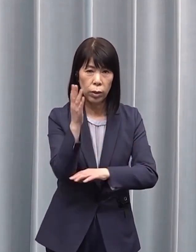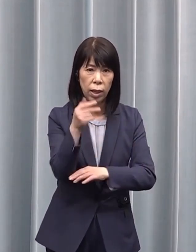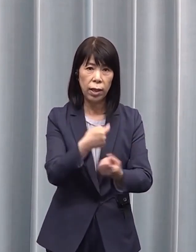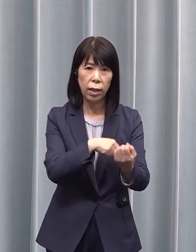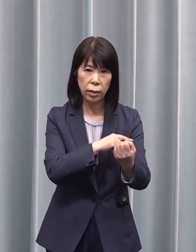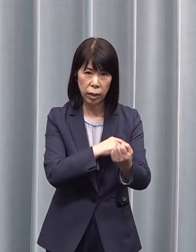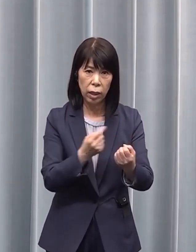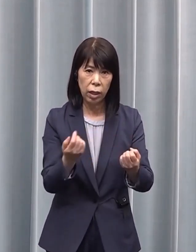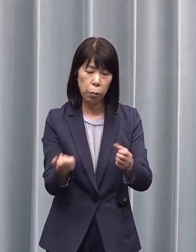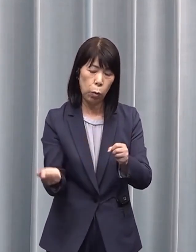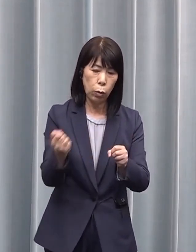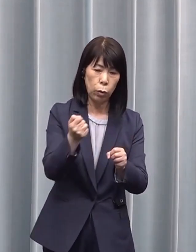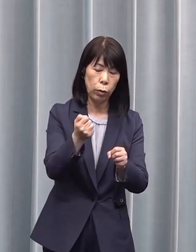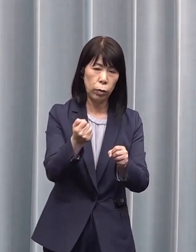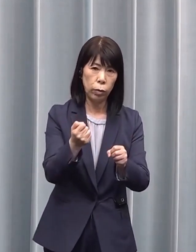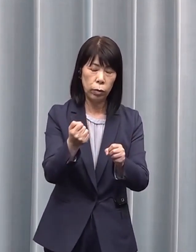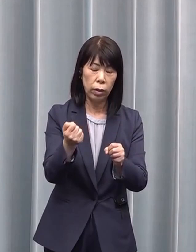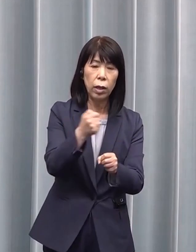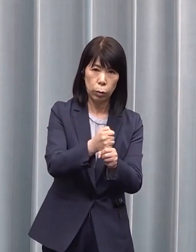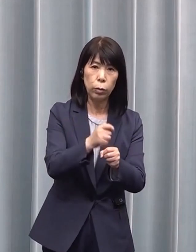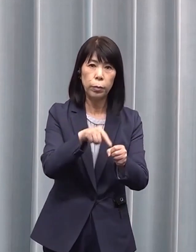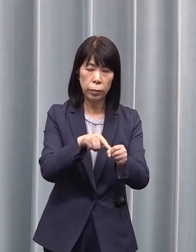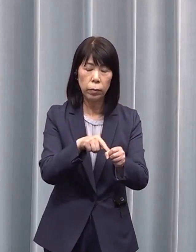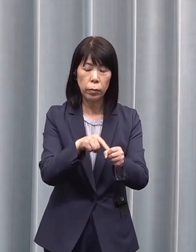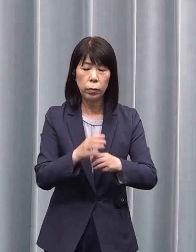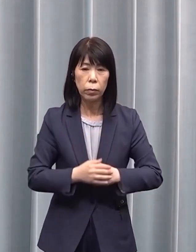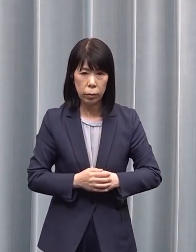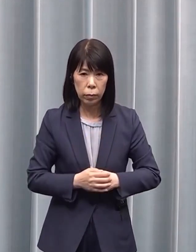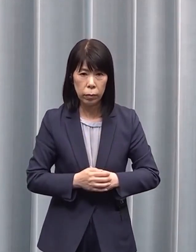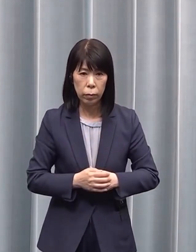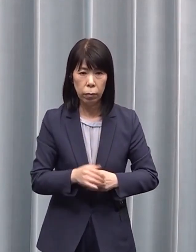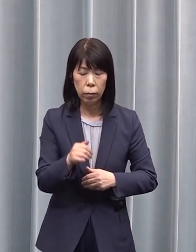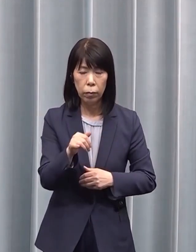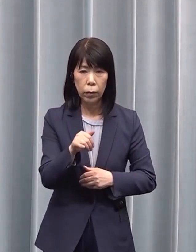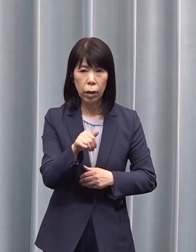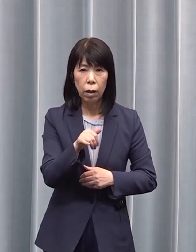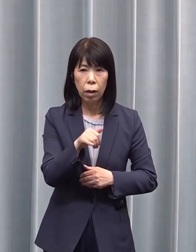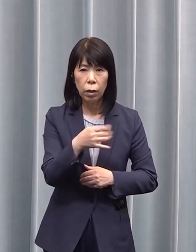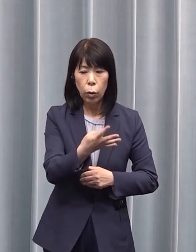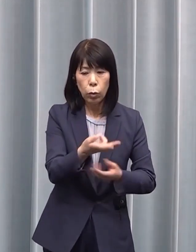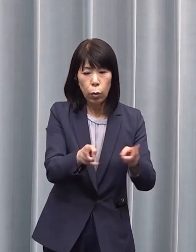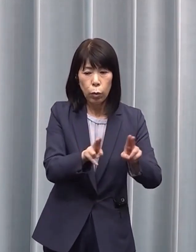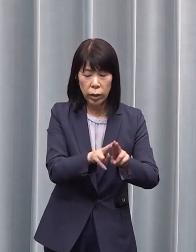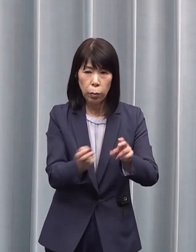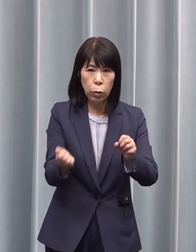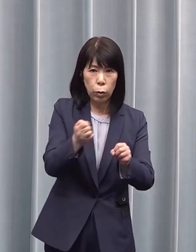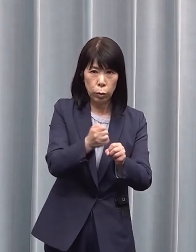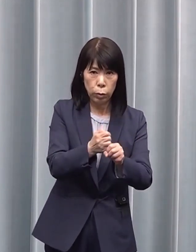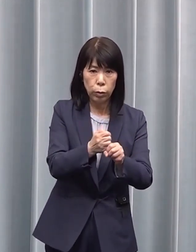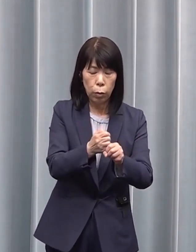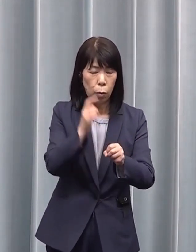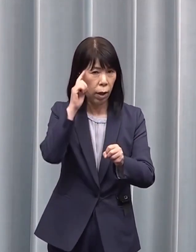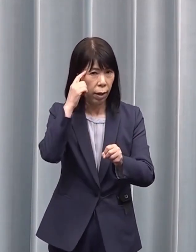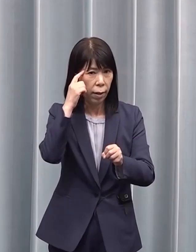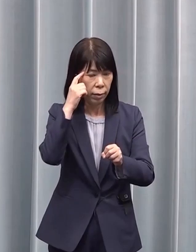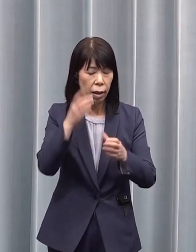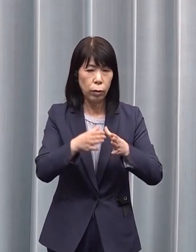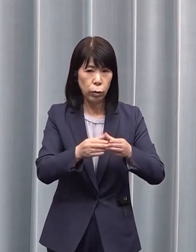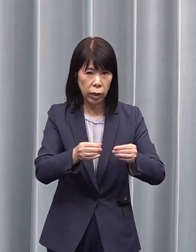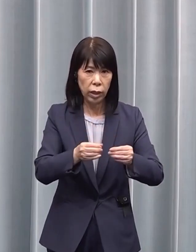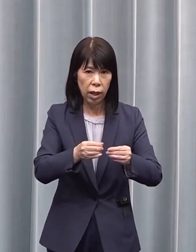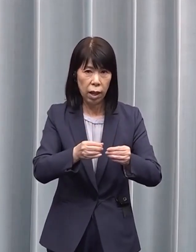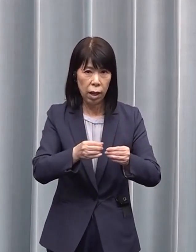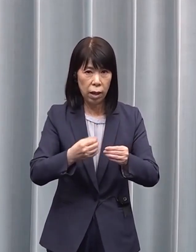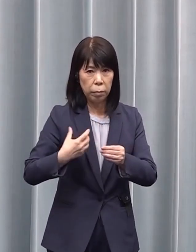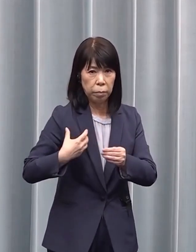できないんだと、つまりもう政権与党に返り咲くだろうことを想定して国主導でやっていくということを、明